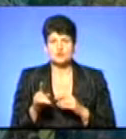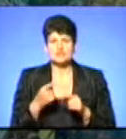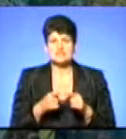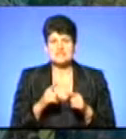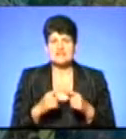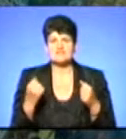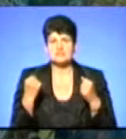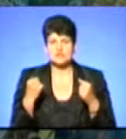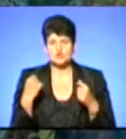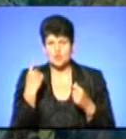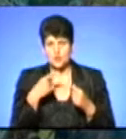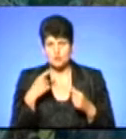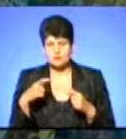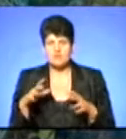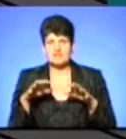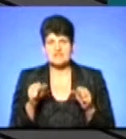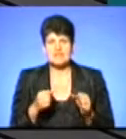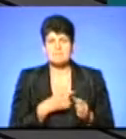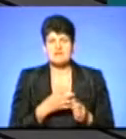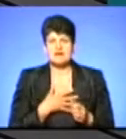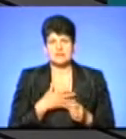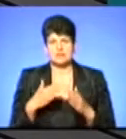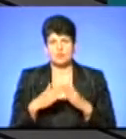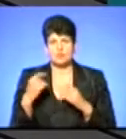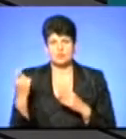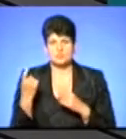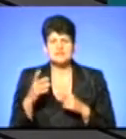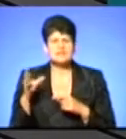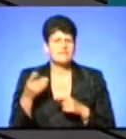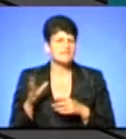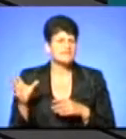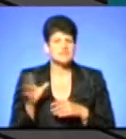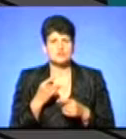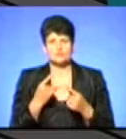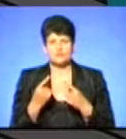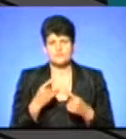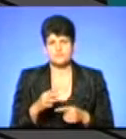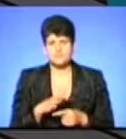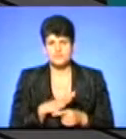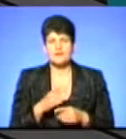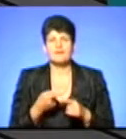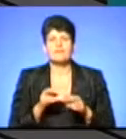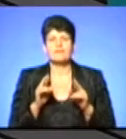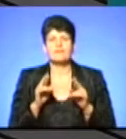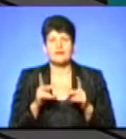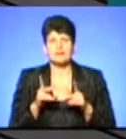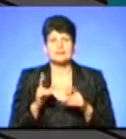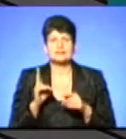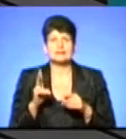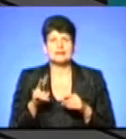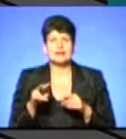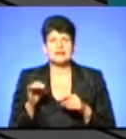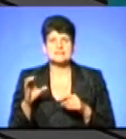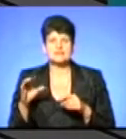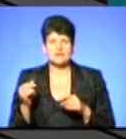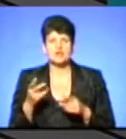фізичні особи, власники приватних домогосподарств. Це все, що ми щойно обговорили, як класифікується, так? Якщо навіть